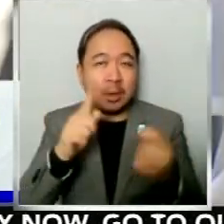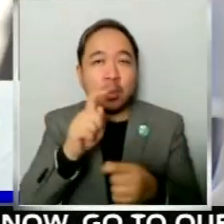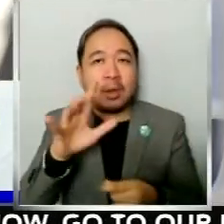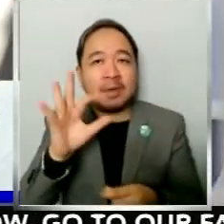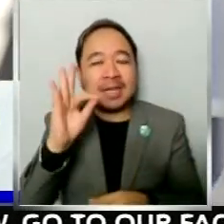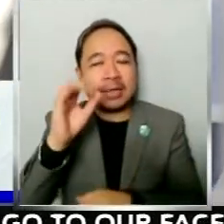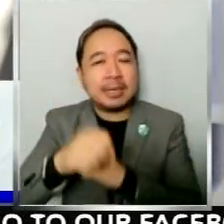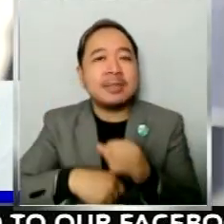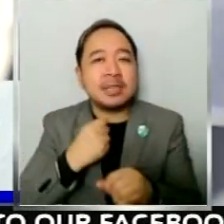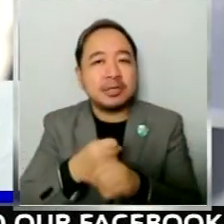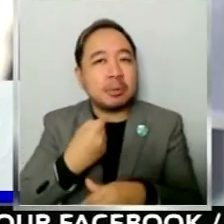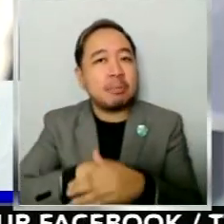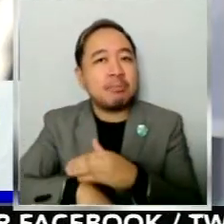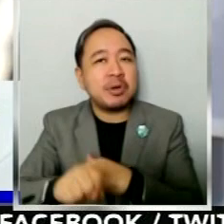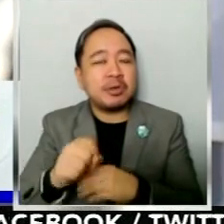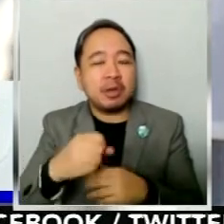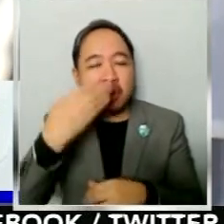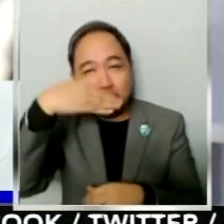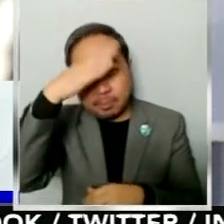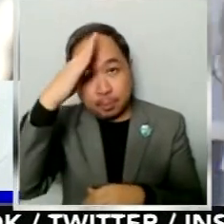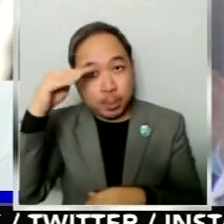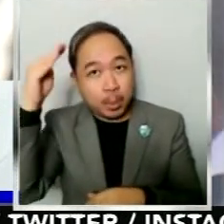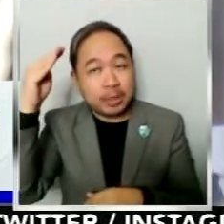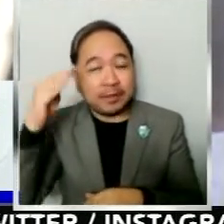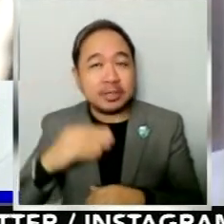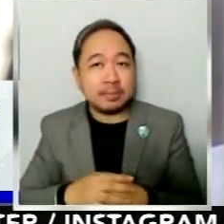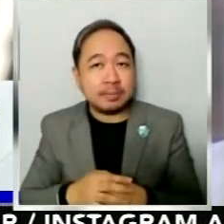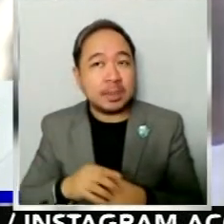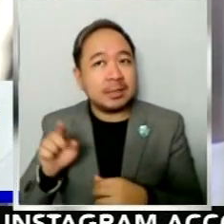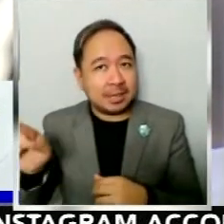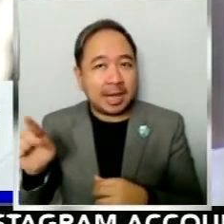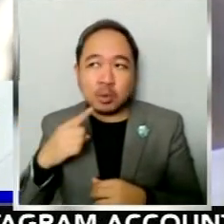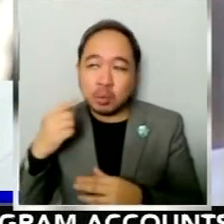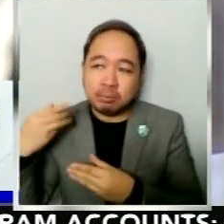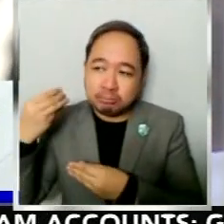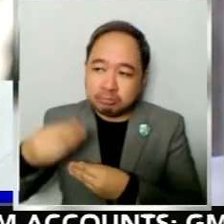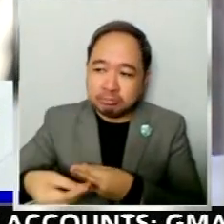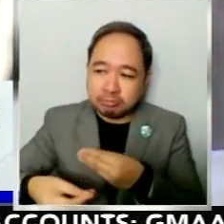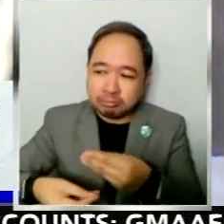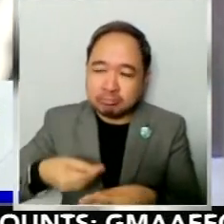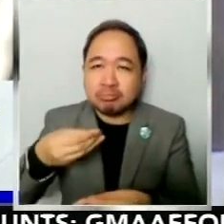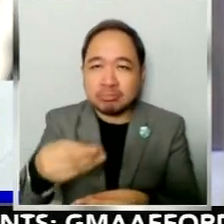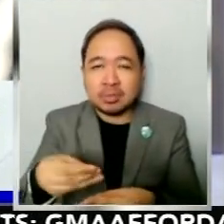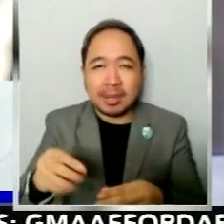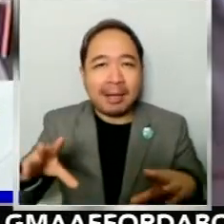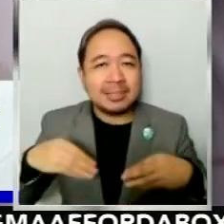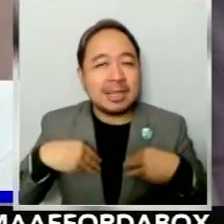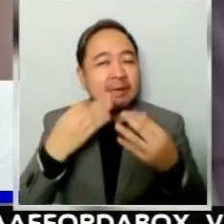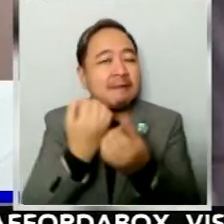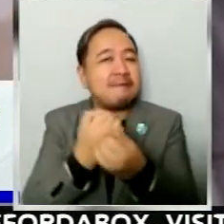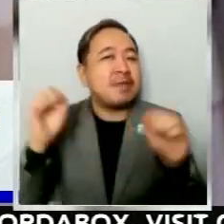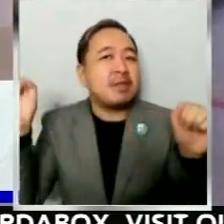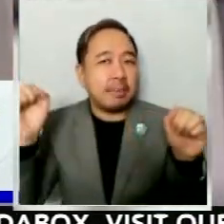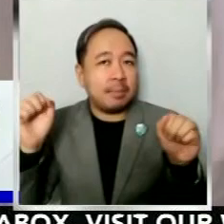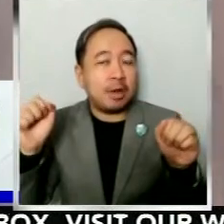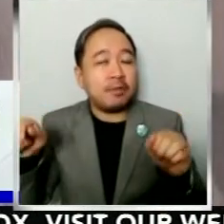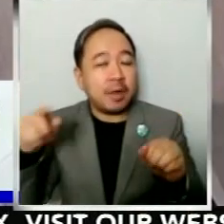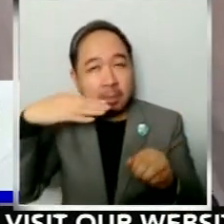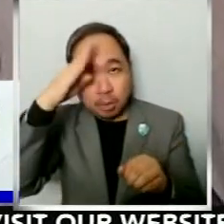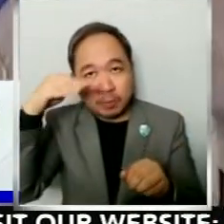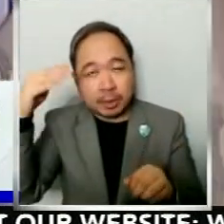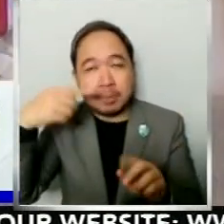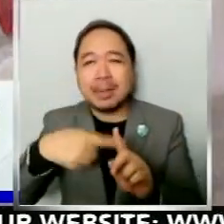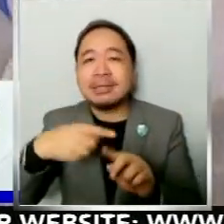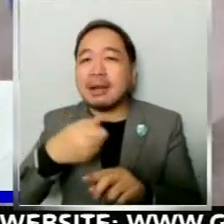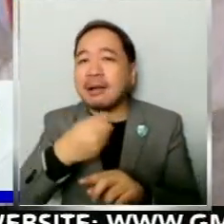City. Sabi ng Pangulo, bilang tagapagmana ng kalayaang ipinaglaban ni Bonifacio at iba pang mga bayani, tungkulin nating mga